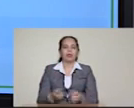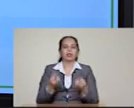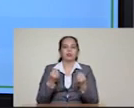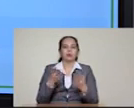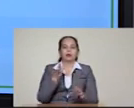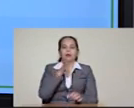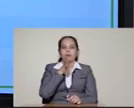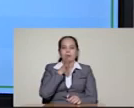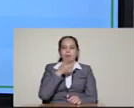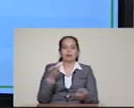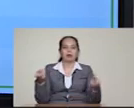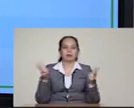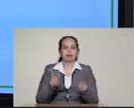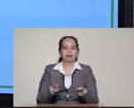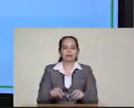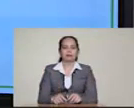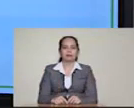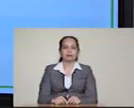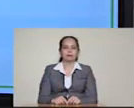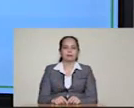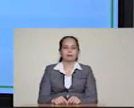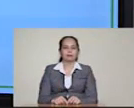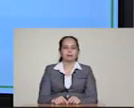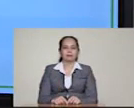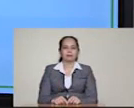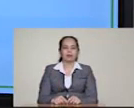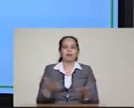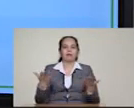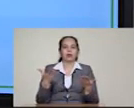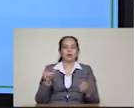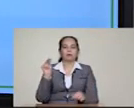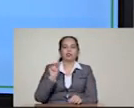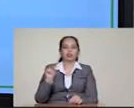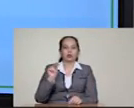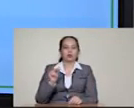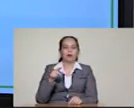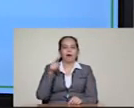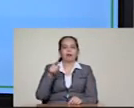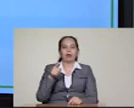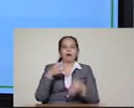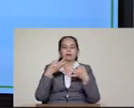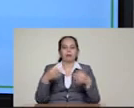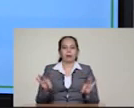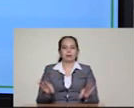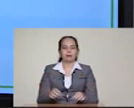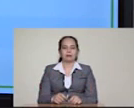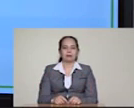Сколько времени осталось? В котором часу она